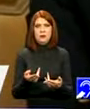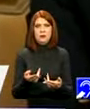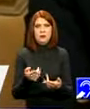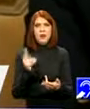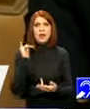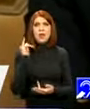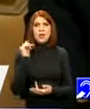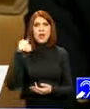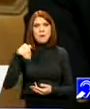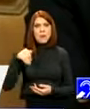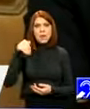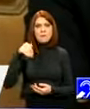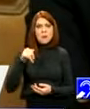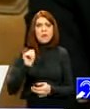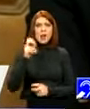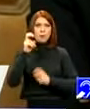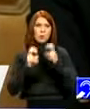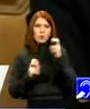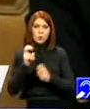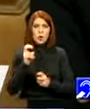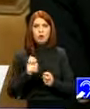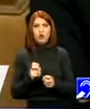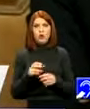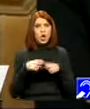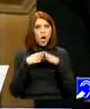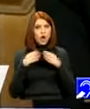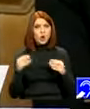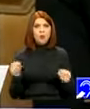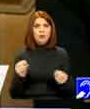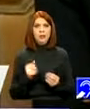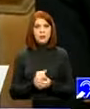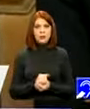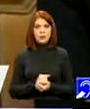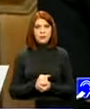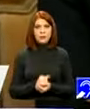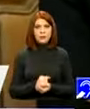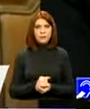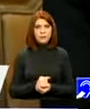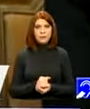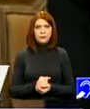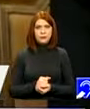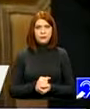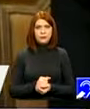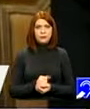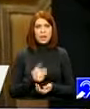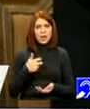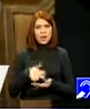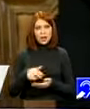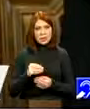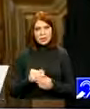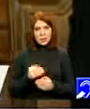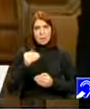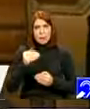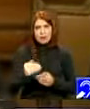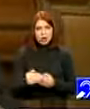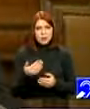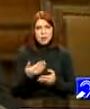memeuri pe producătorii români ca să depășească această